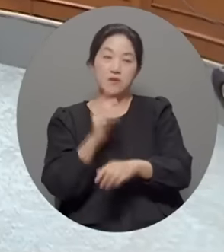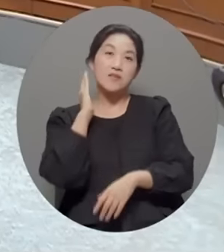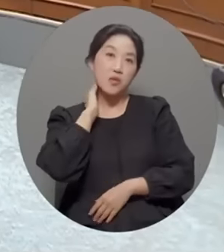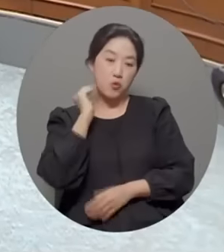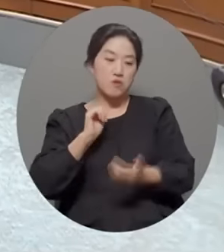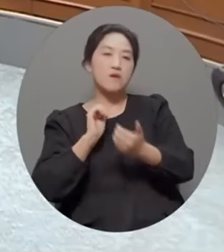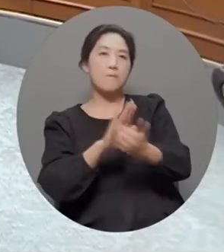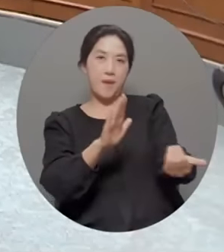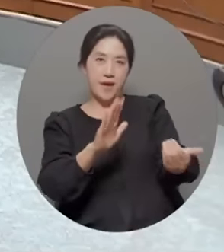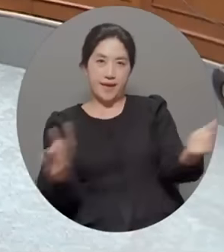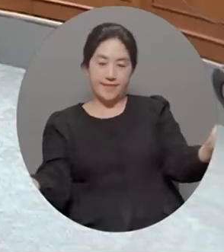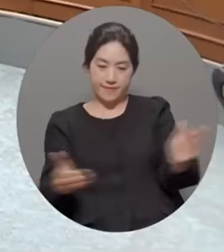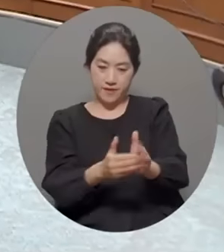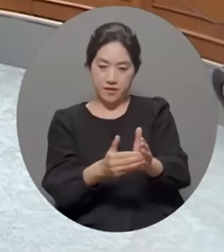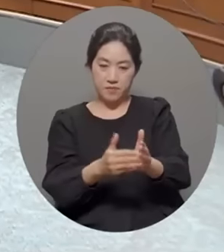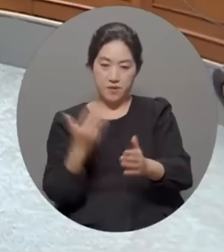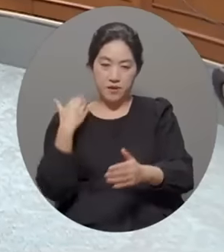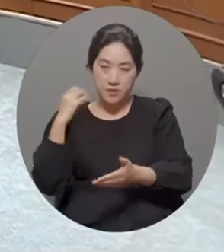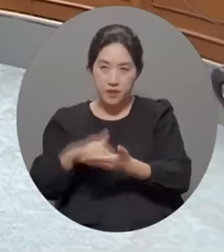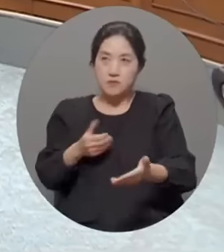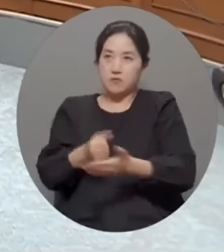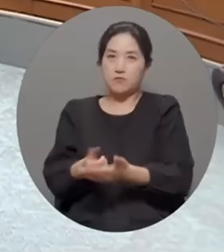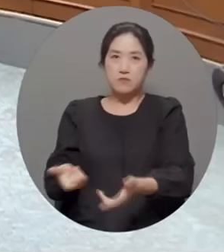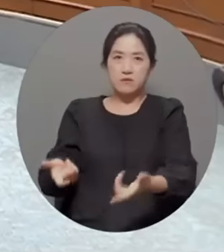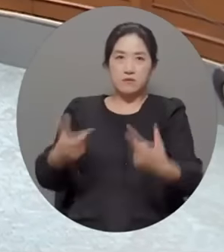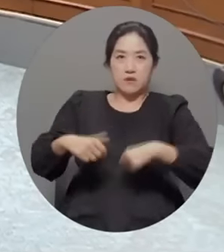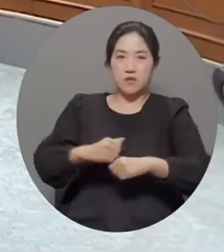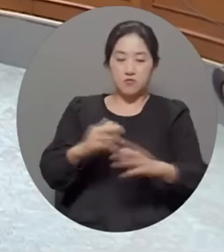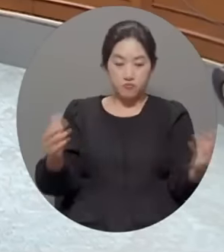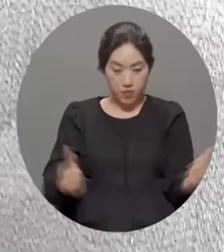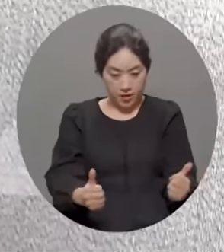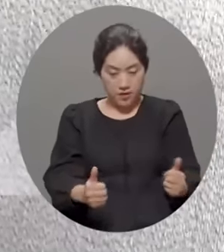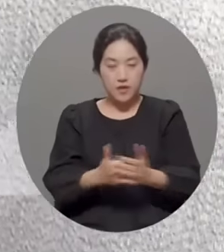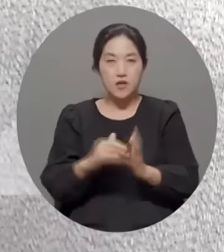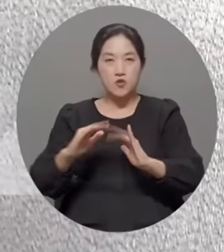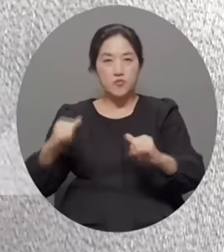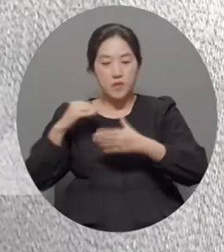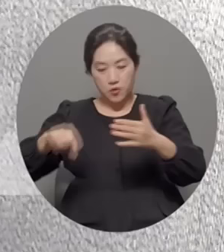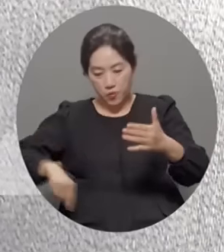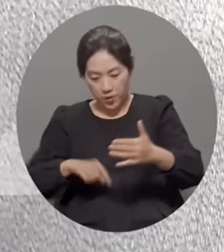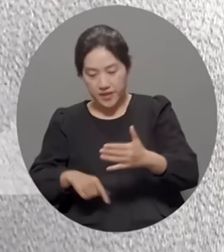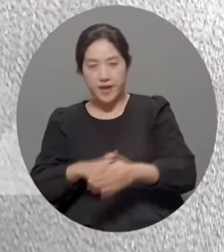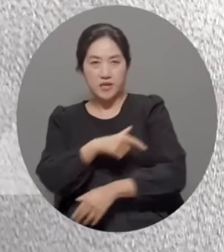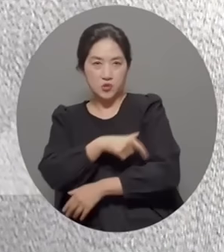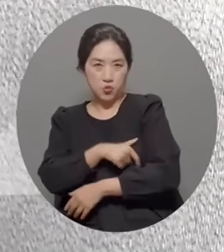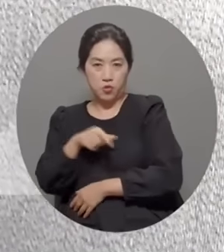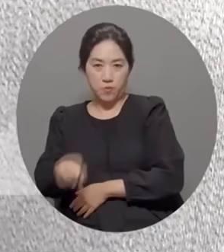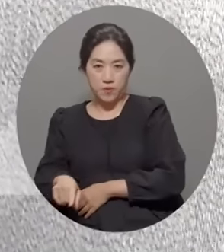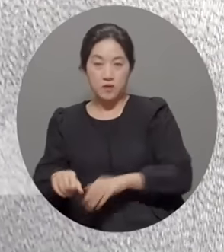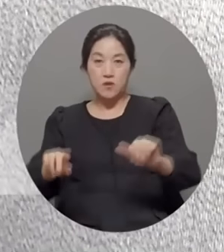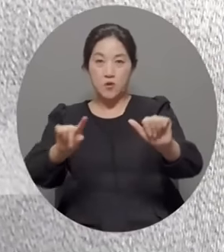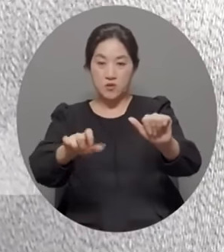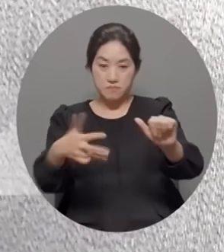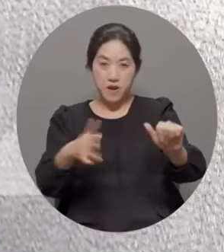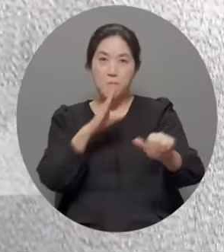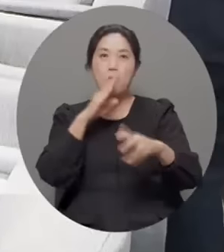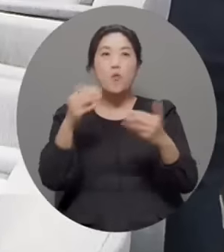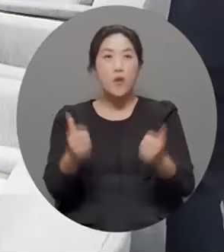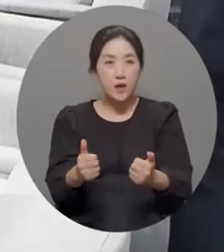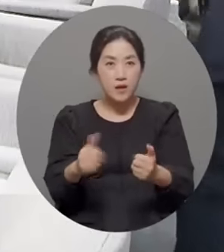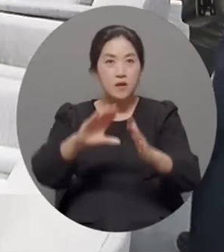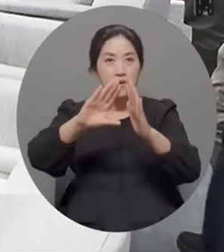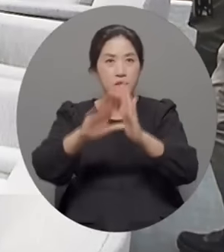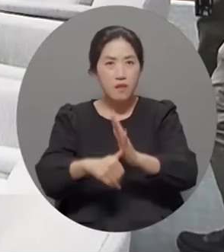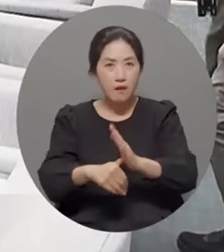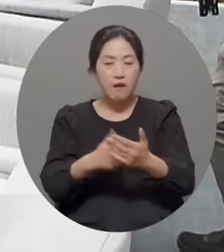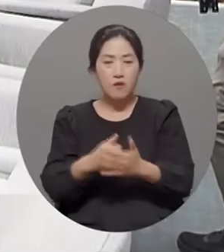행사하면서 다시 공이 국회로 넘어오게 된 상황. 국민의힘 원내 지도부는 오는 28일로 예정된 본회의에서 재표결이